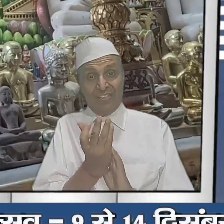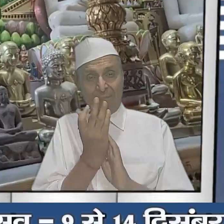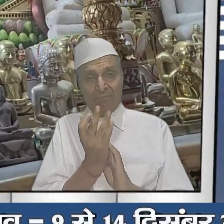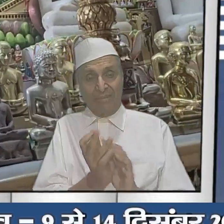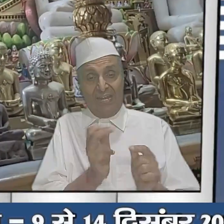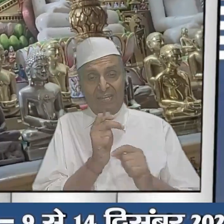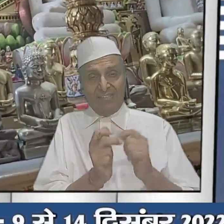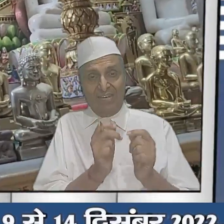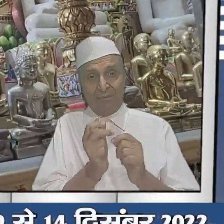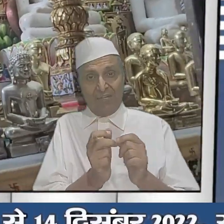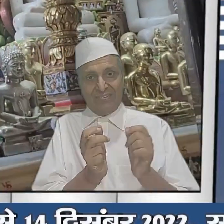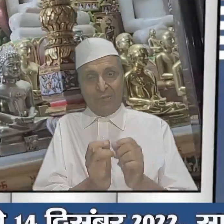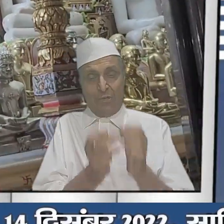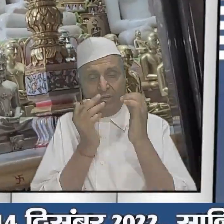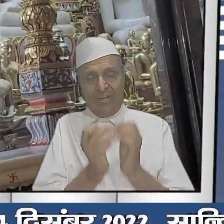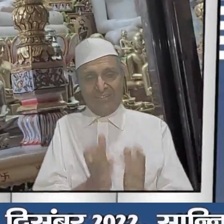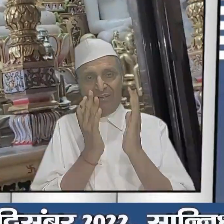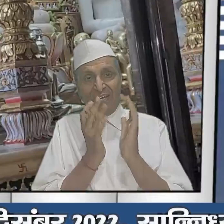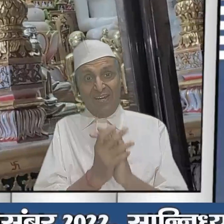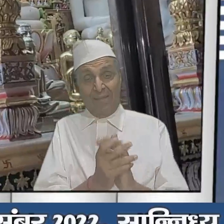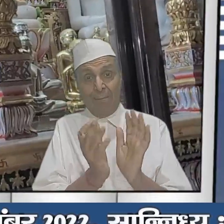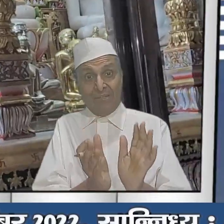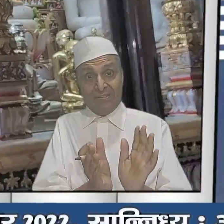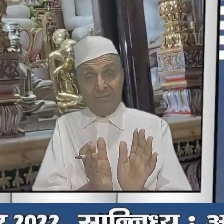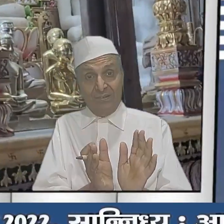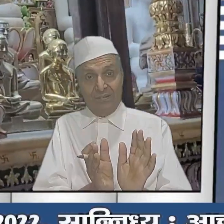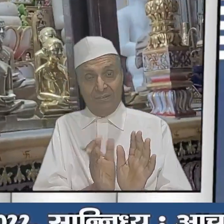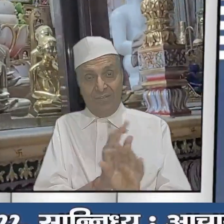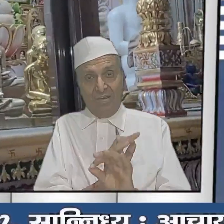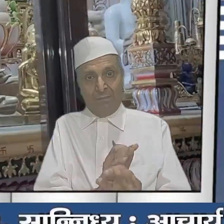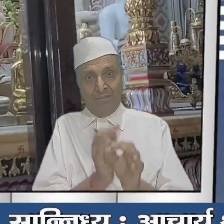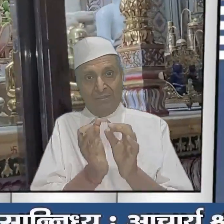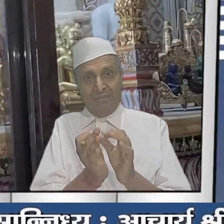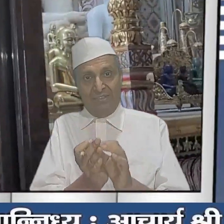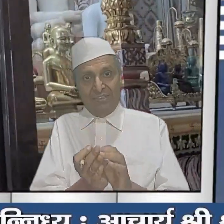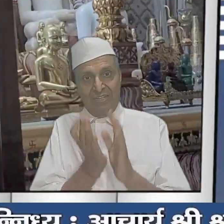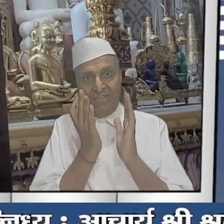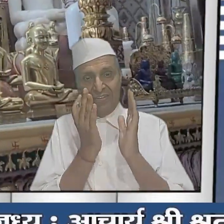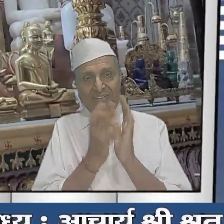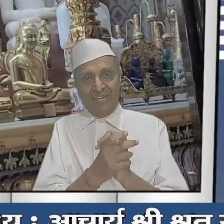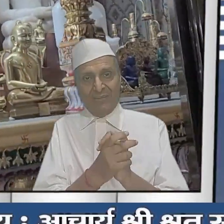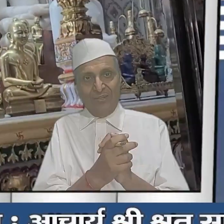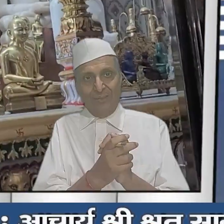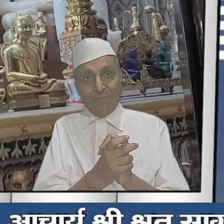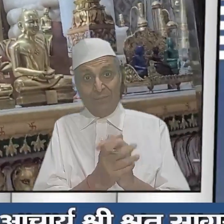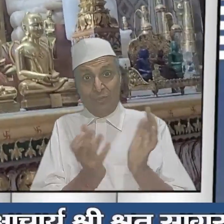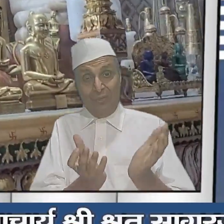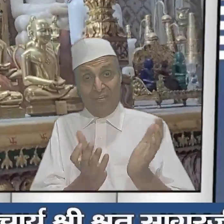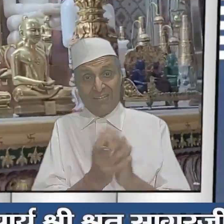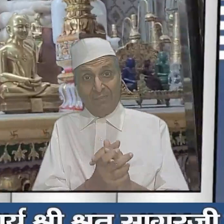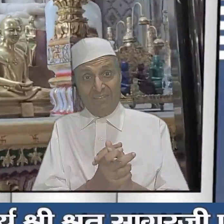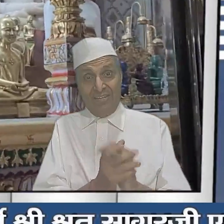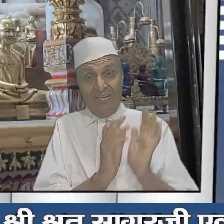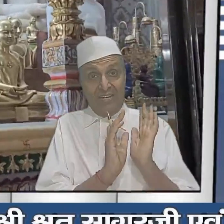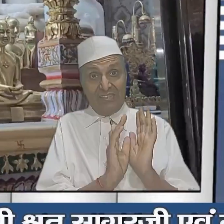छोड़कर एक लक्ष्य प्राप्त करना है, जन्म मरण की इस क्रिया को खत्म करना है, बस अब दीक्षा लेने के तैयार हो गए। दोपहर